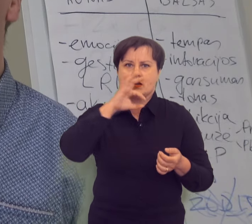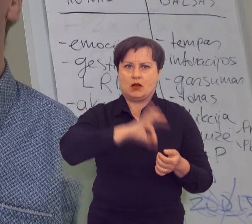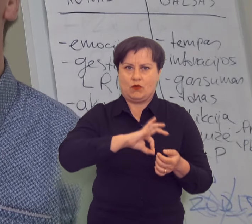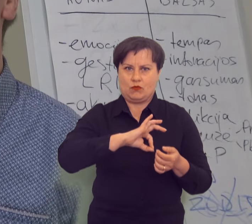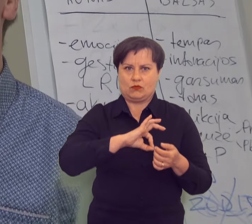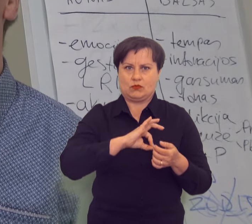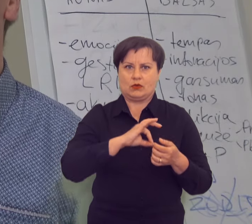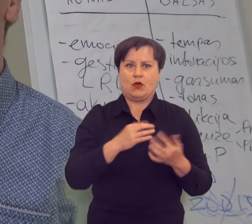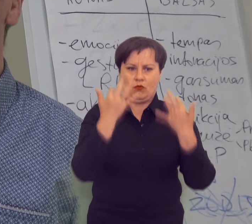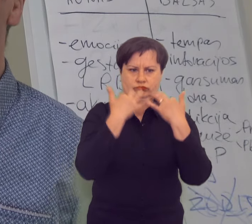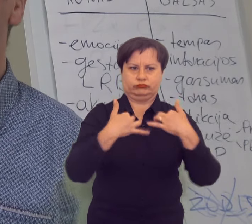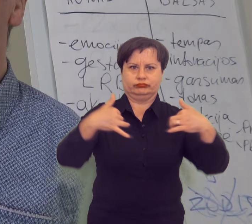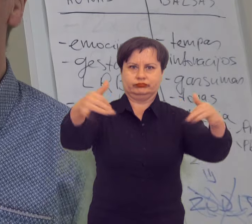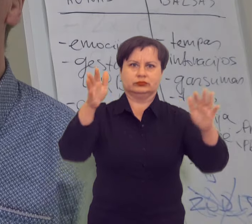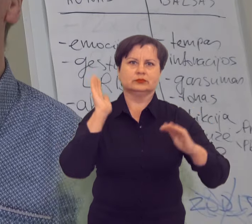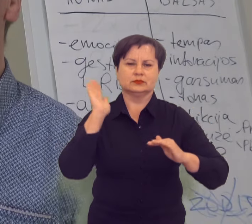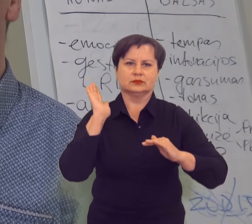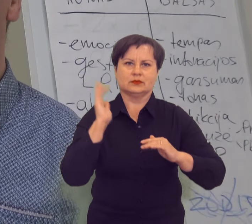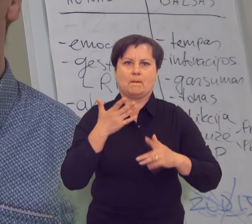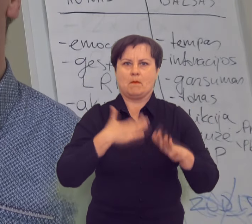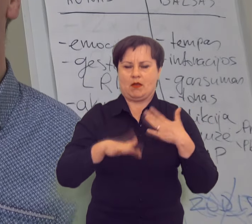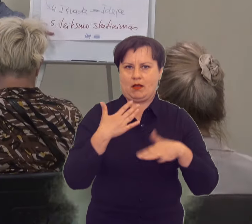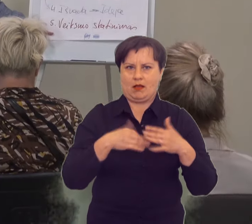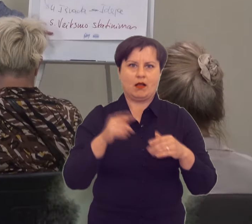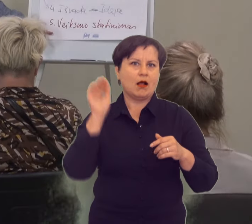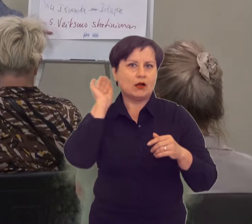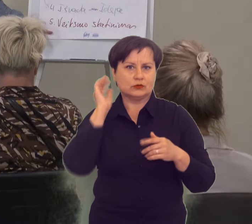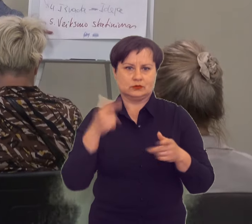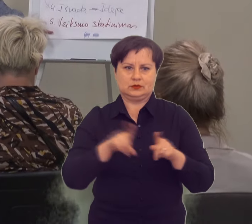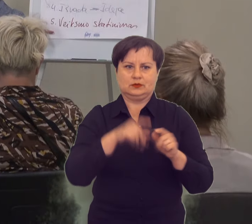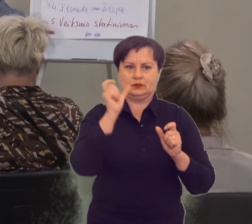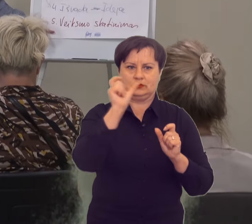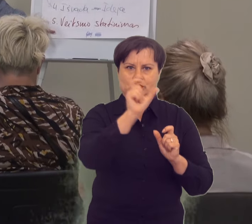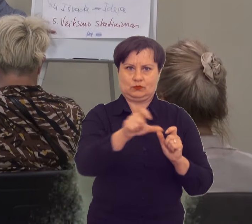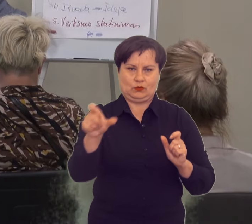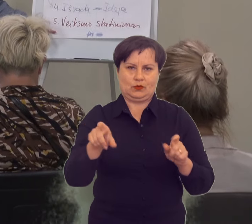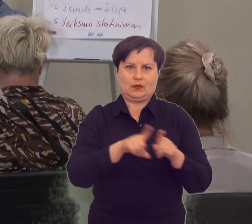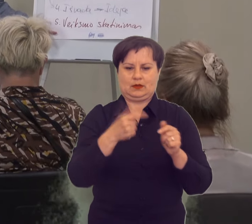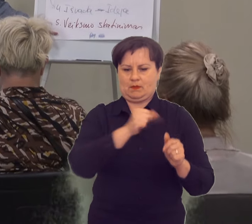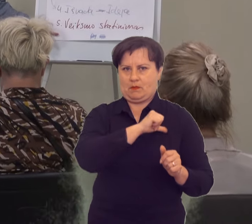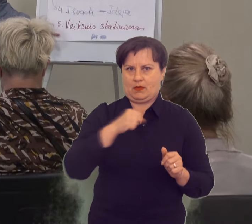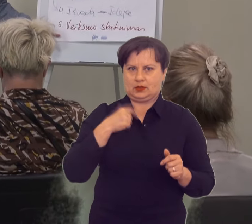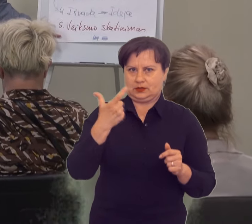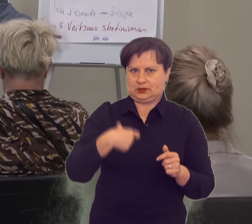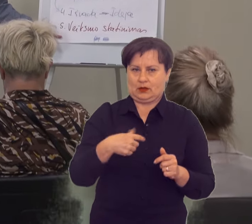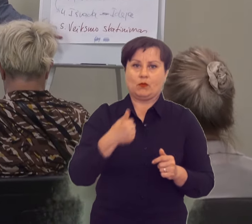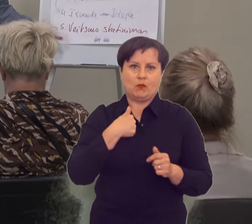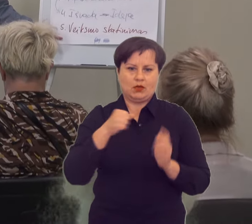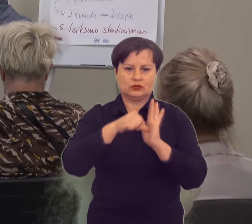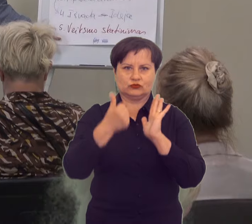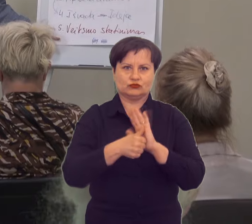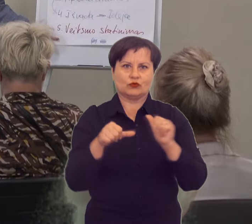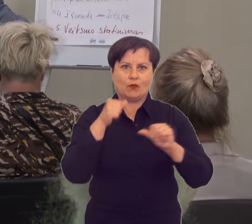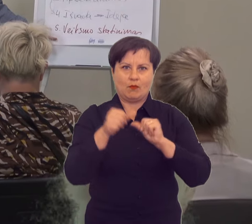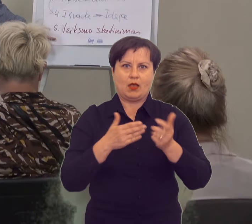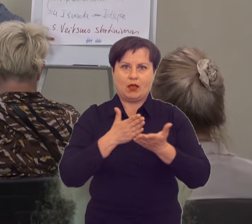viešieji pasisakymai prieš grupę žmonių teiktų malonumą ir pačiam žmogui, ir auditorijai. Mano 16 metų mokymų vedimo